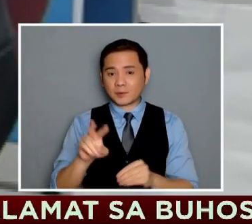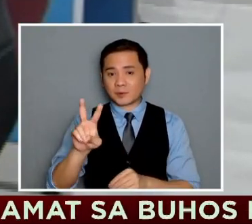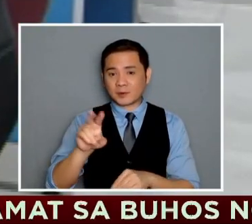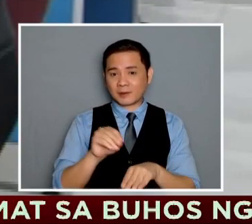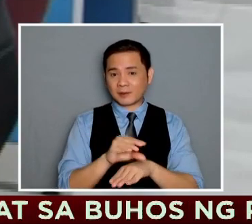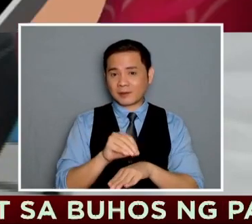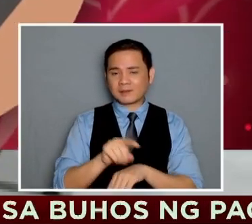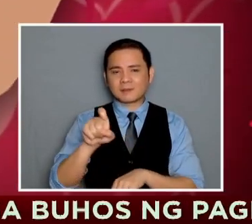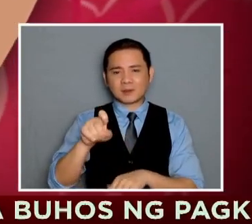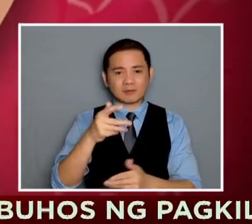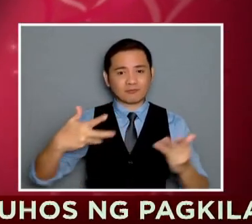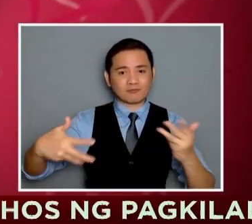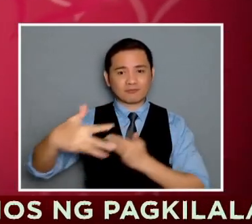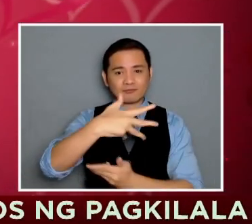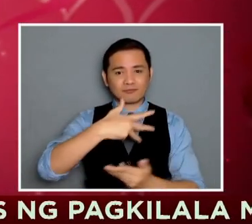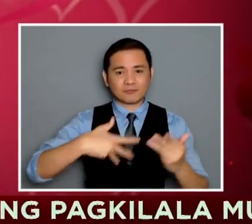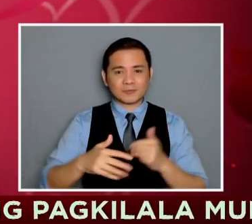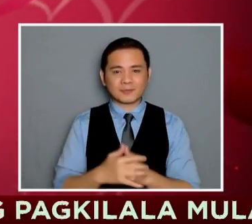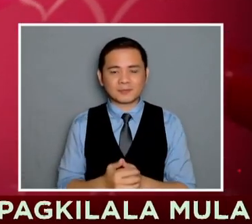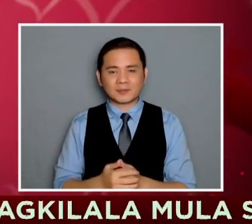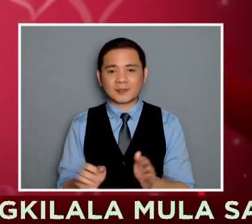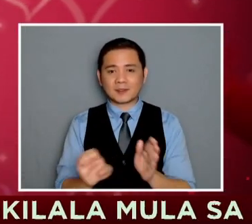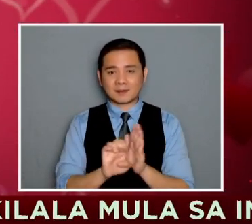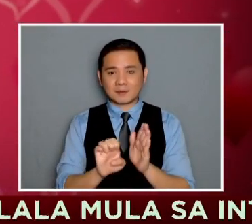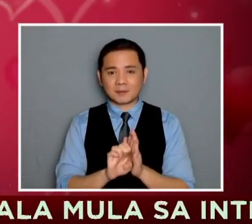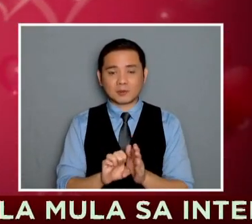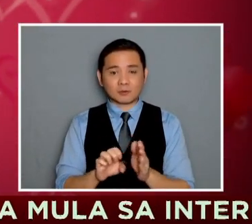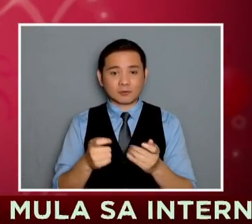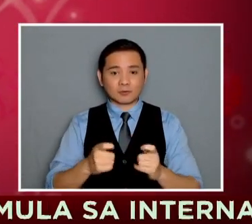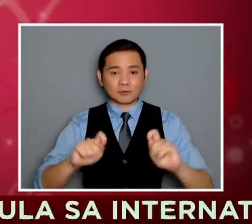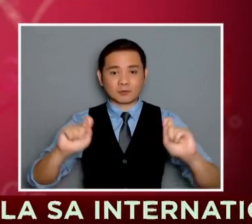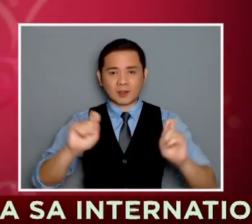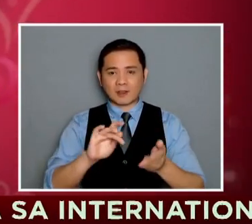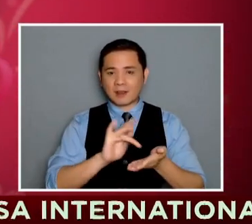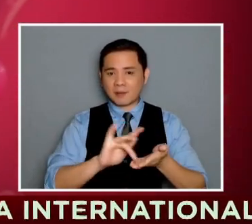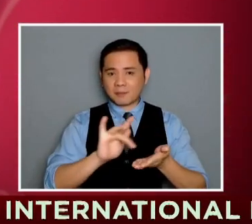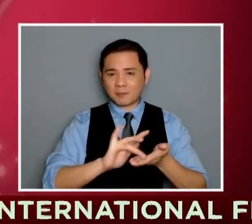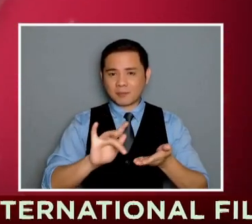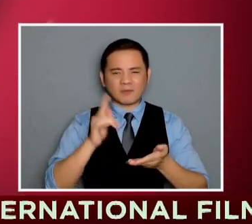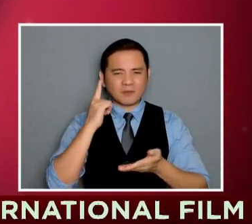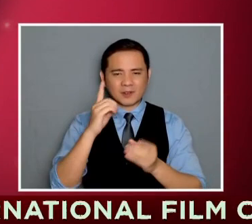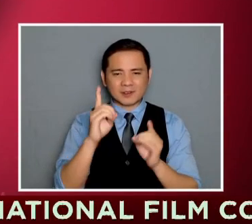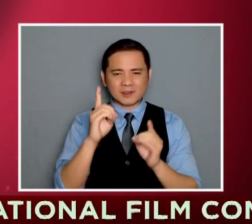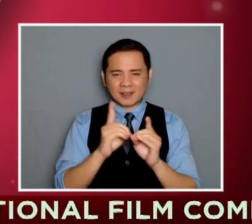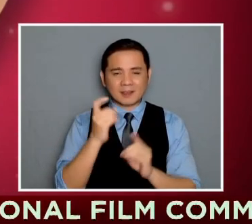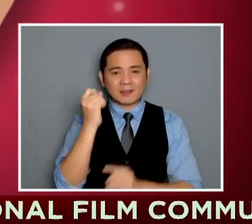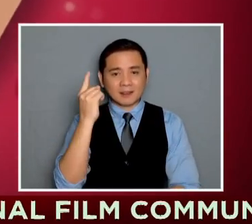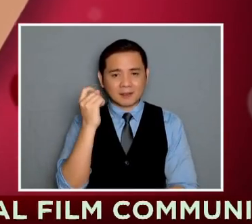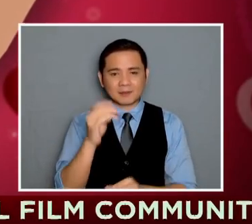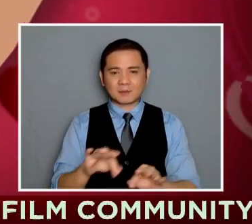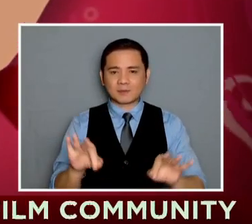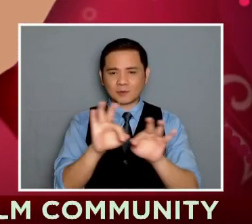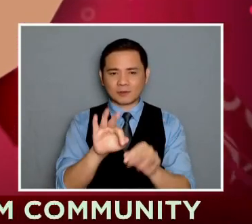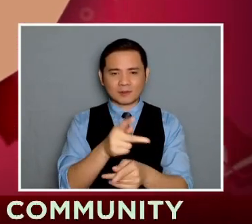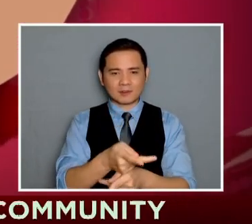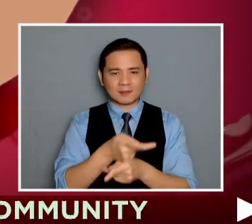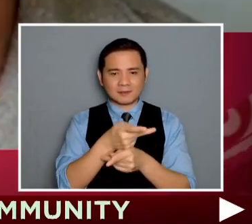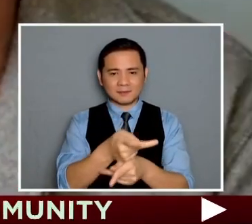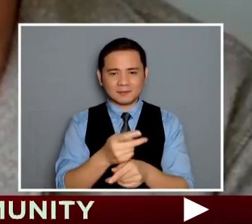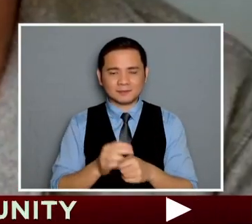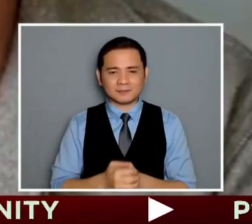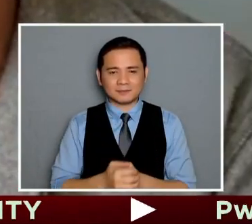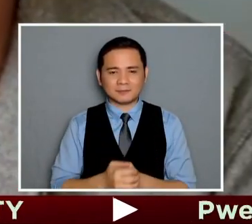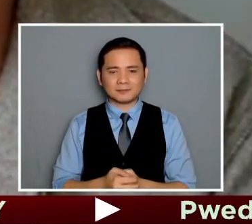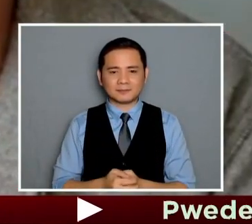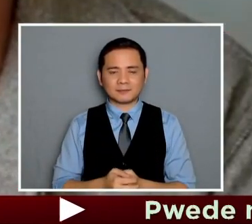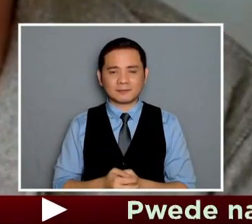sa iba. Pwede rin subukan ang mga dating apps, basta maging maingat lang. Nowadays, parang yung mga tao,